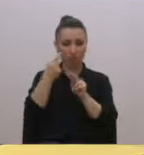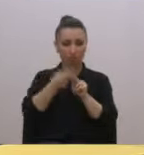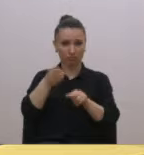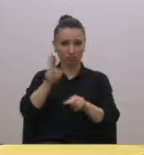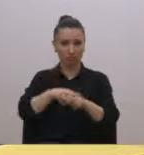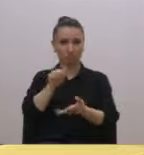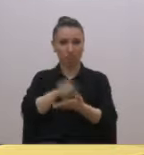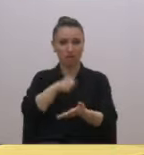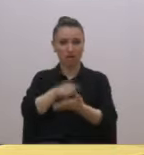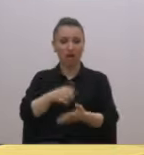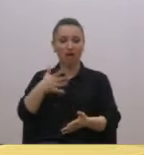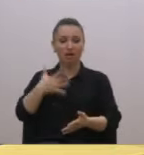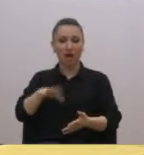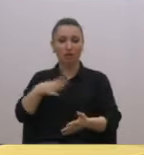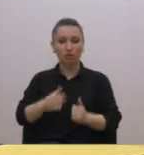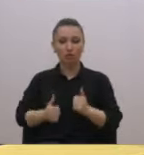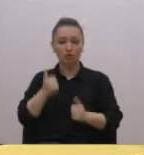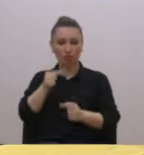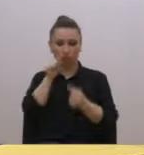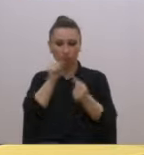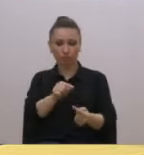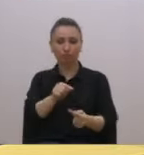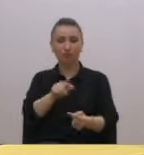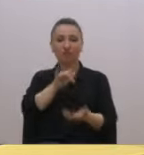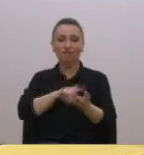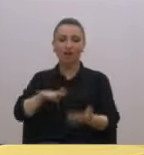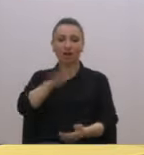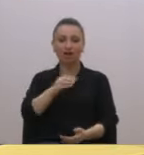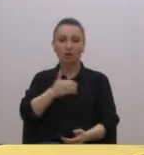ერთია ქართულ სუვერენიტეტს და მათ სურთ, რომ ქვეყანა იყოს